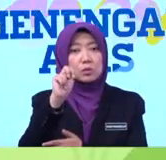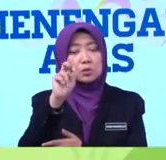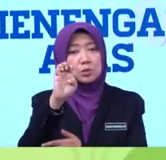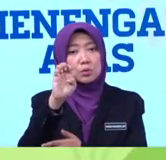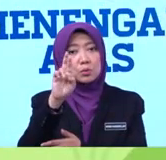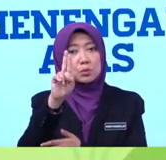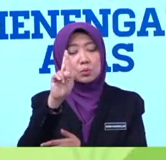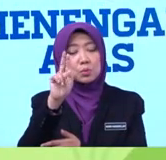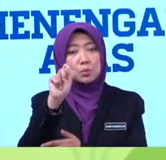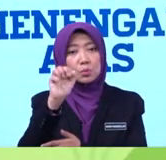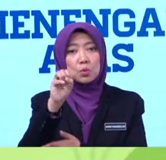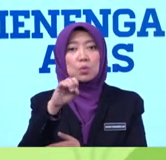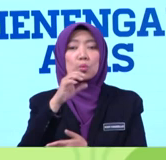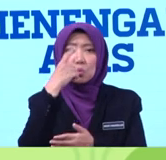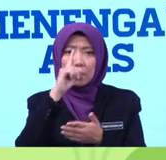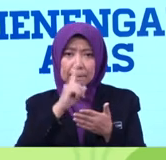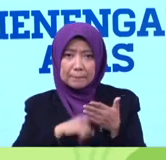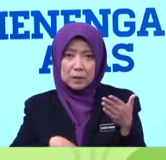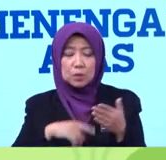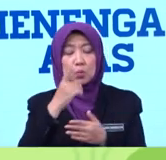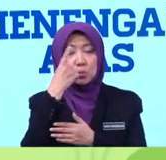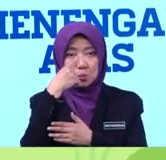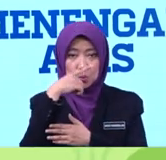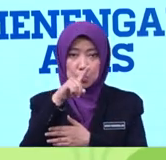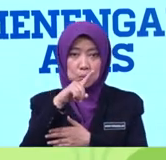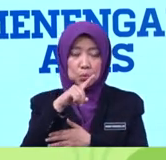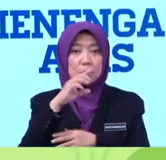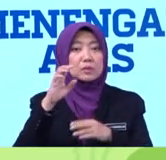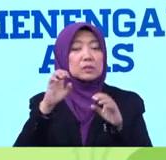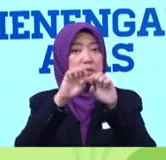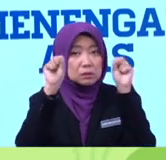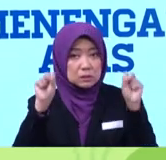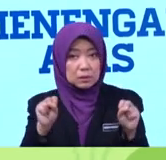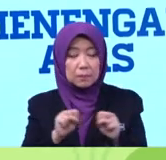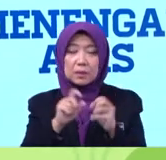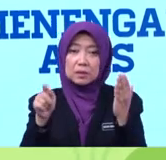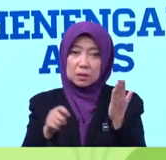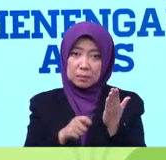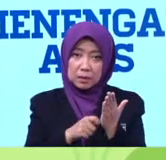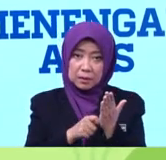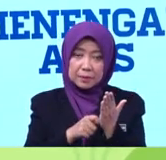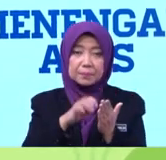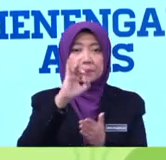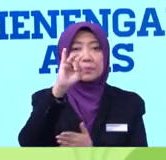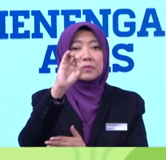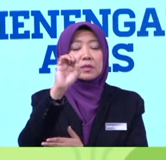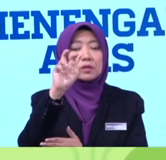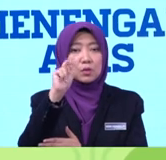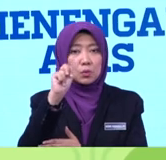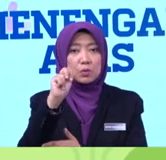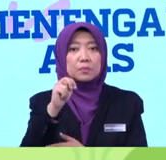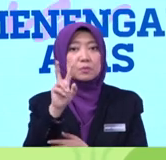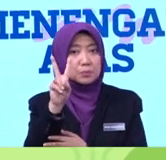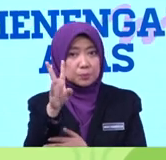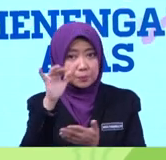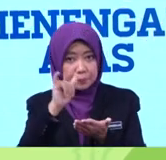lytrofikasi adalah response ekosistem terhadap penambahan ion fosfat dan ion nitrat